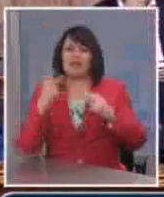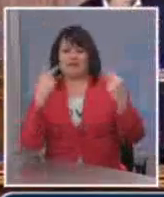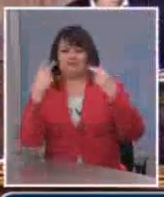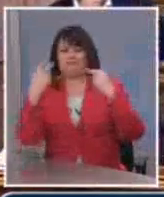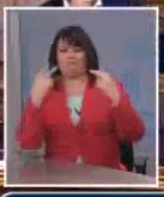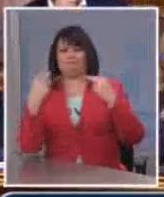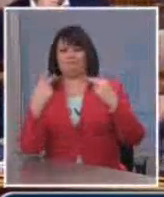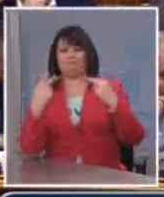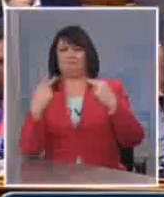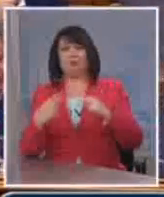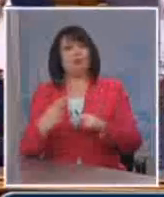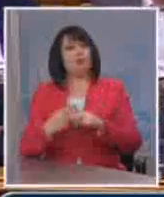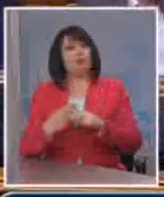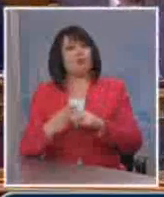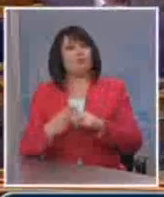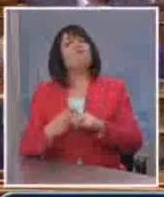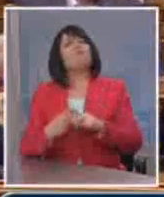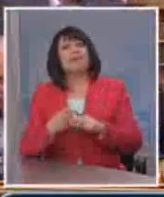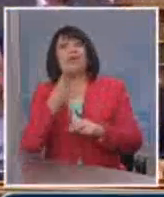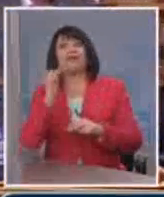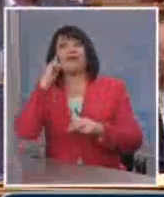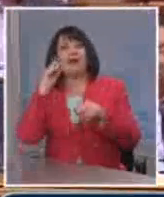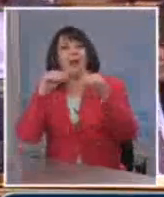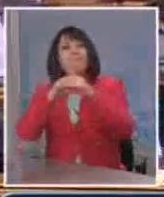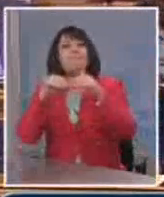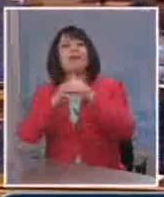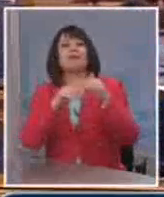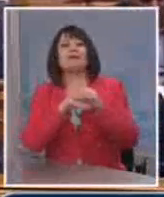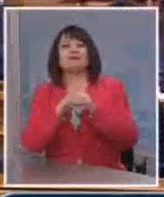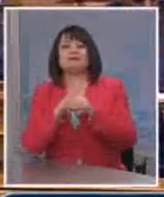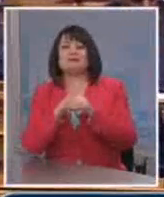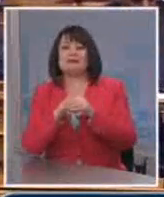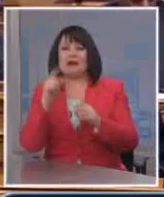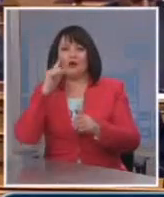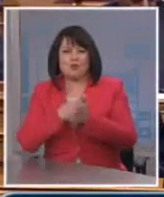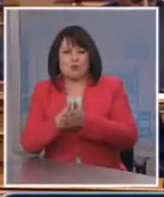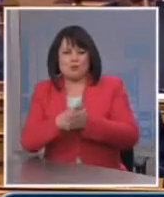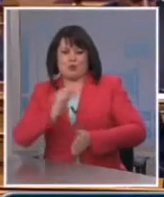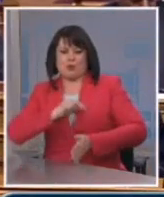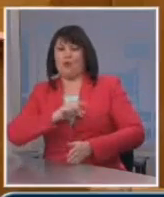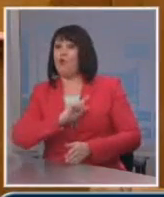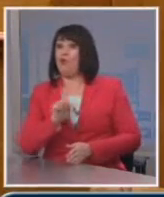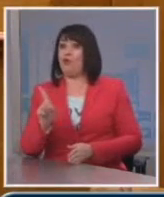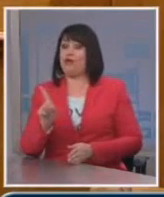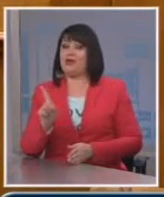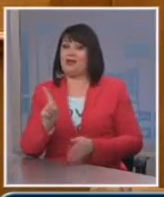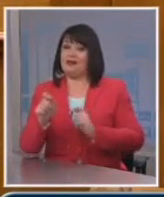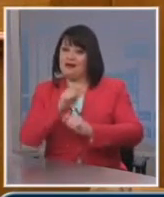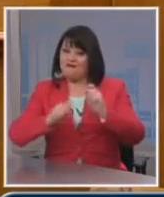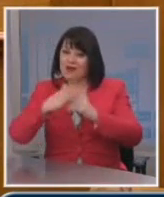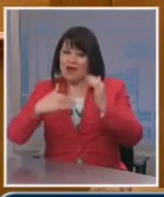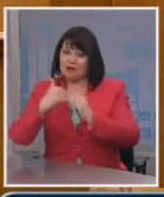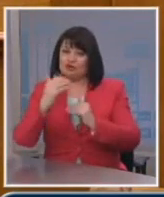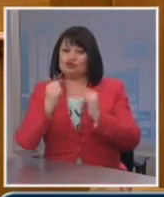ως σημαντική επενδυτική ευκαιρία, αλλά όχι για να κερδοσκοπήσουν, αλλά για να δημιουργήσουν υποδομές που